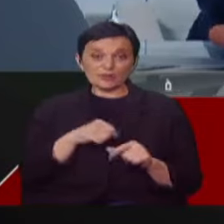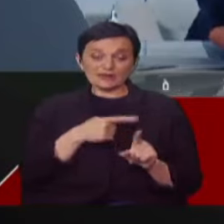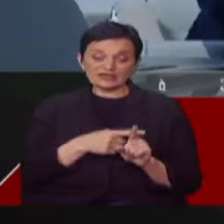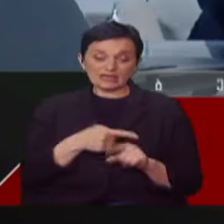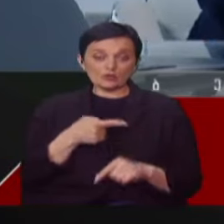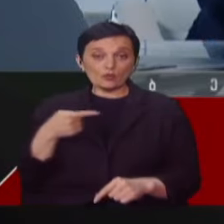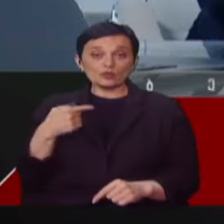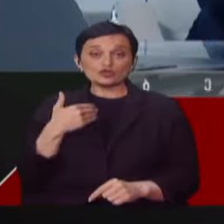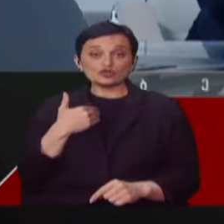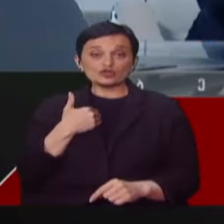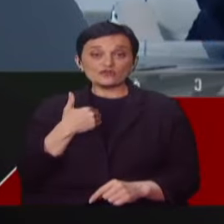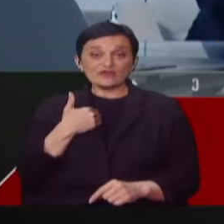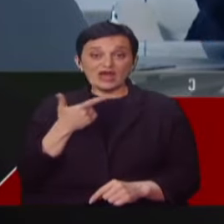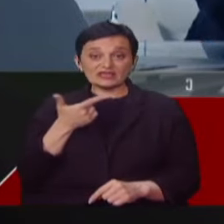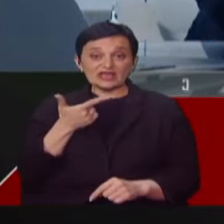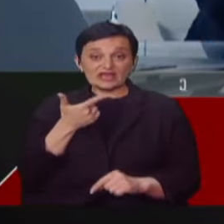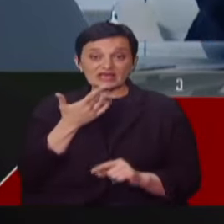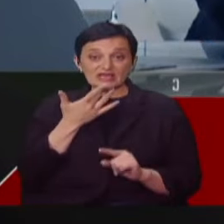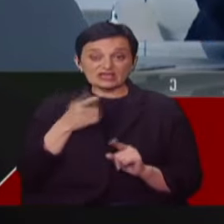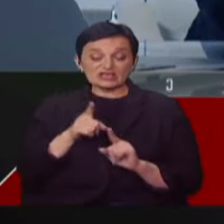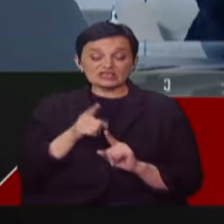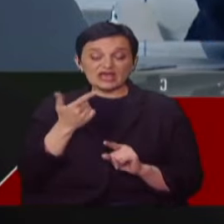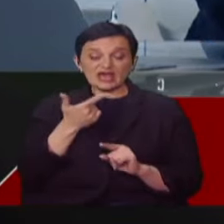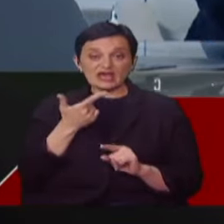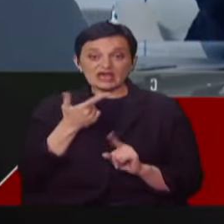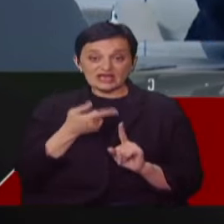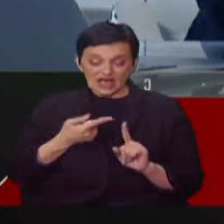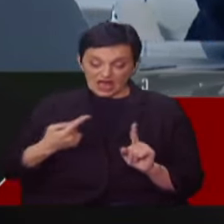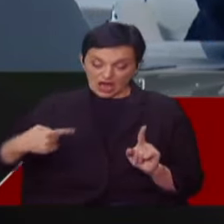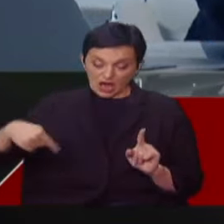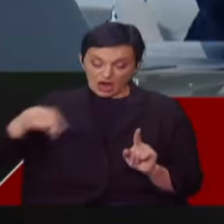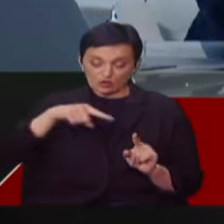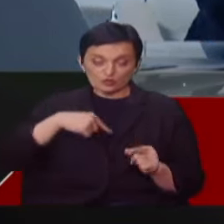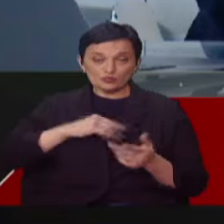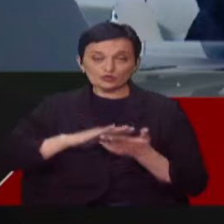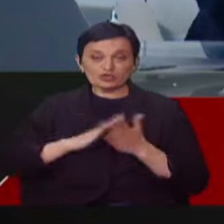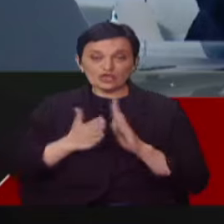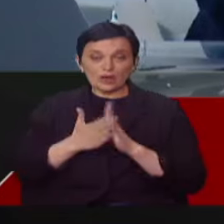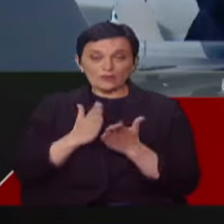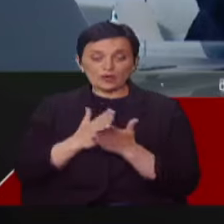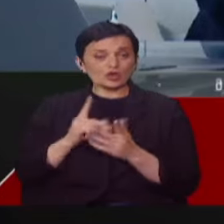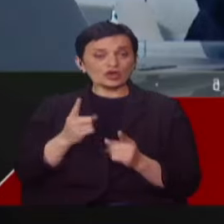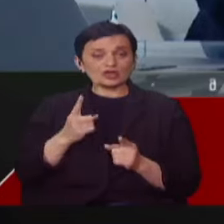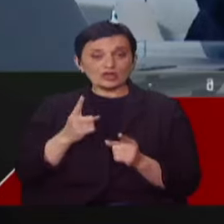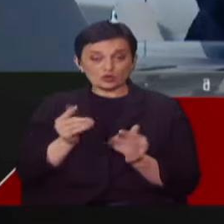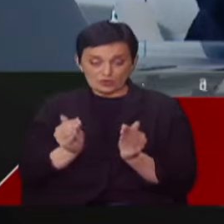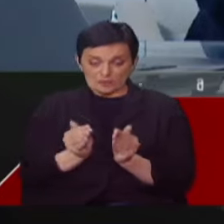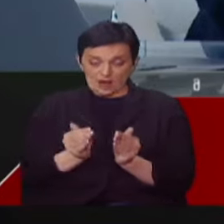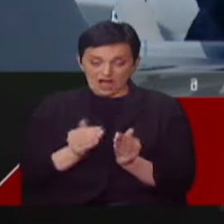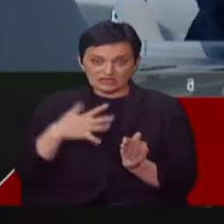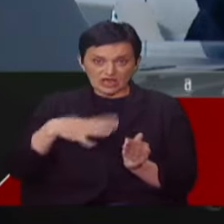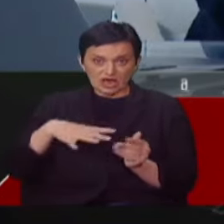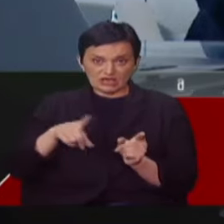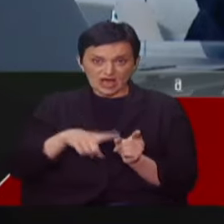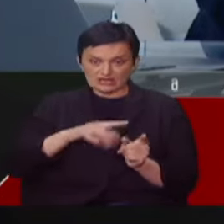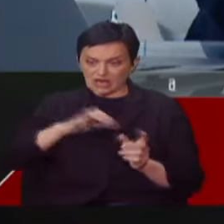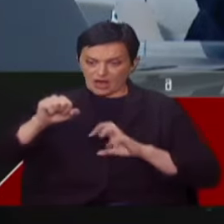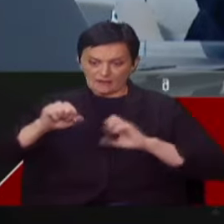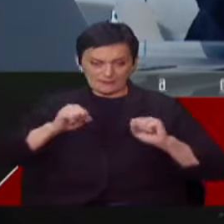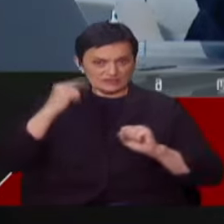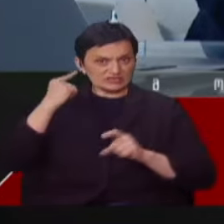ორ ჩვენ ისეთ ისეთი გეოგრაფიული მდებარეობა გვაქვს, რომ რატომ არის რომ ამ პატარა საქართველოსზე ასეთი ამბავია